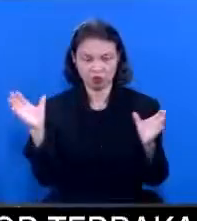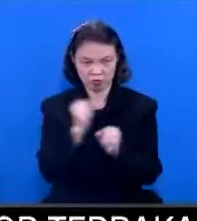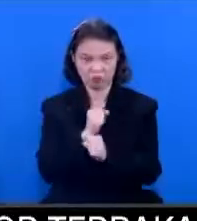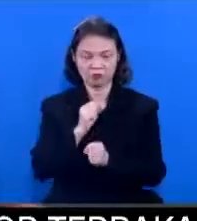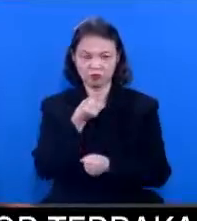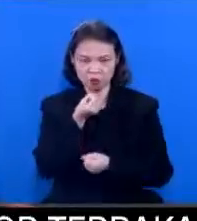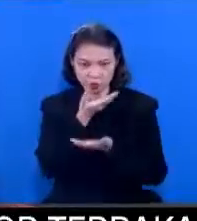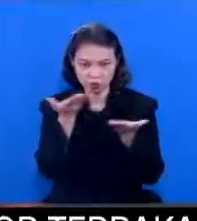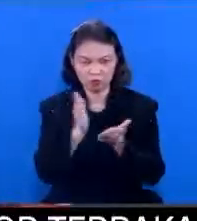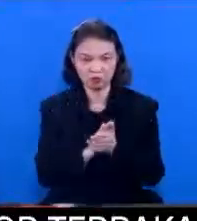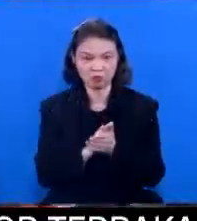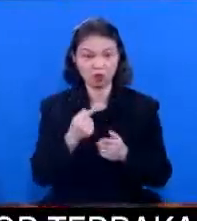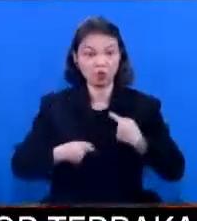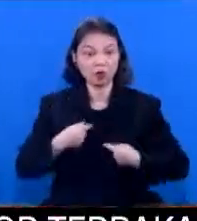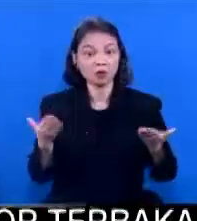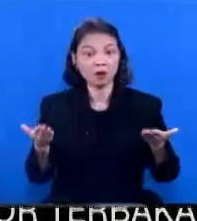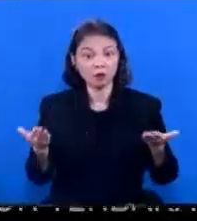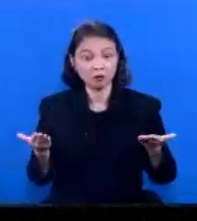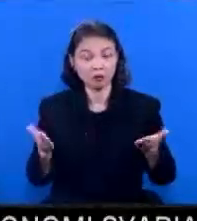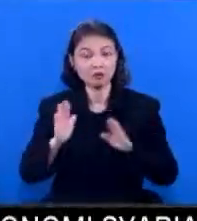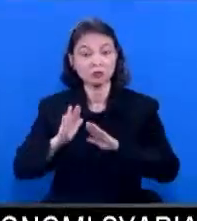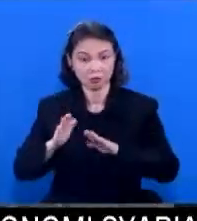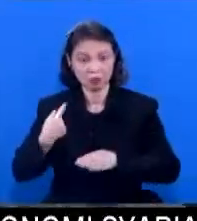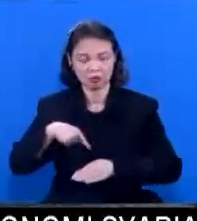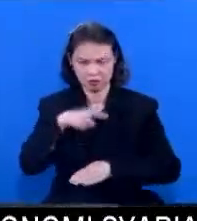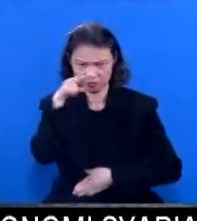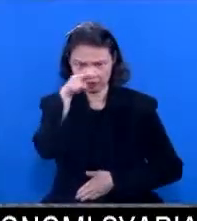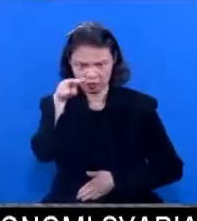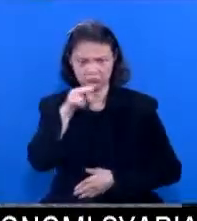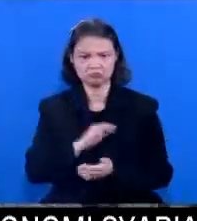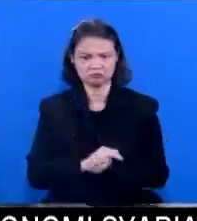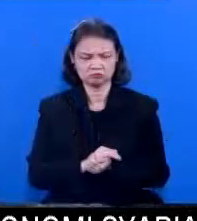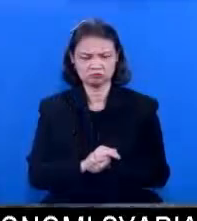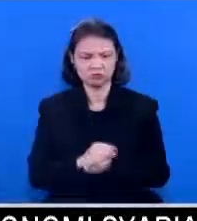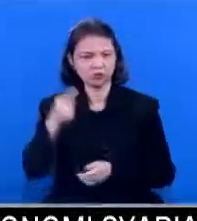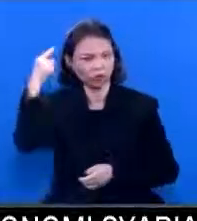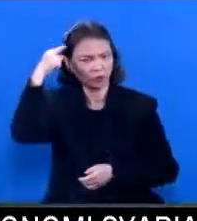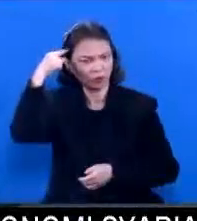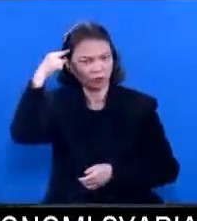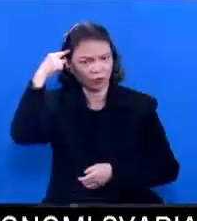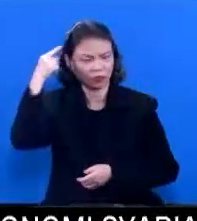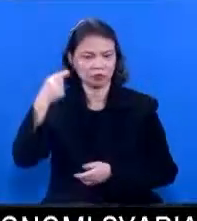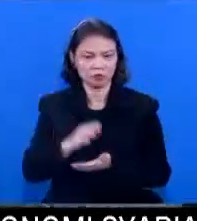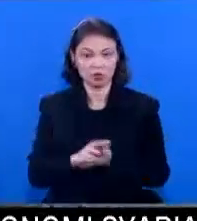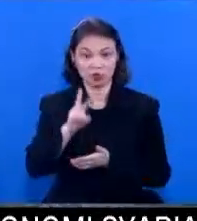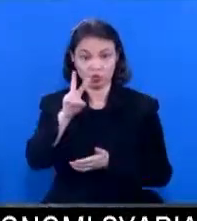sampaikan. Lukanya di mana aja, Pak? Sementara ini yang kami lihat ada di bagian kepala. Sementara ini ada